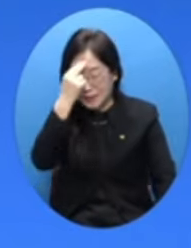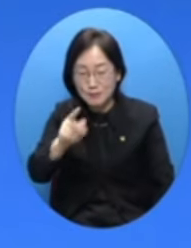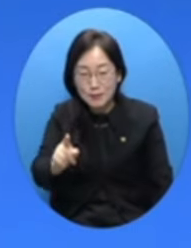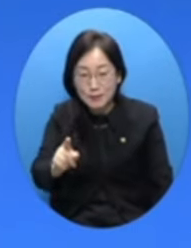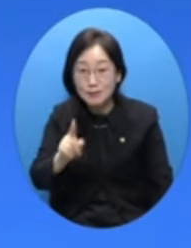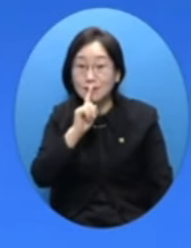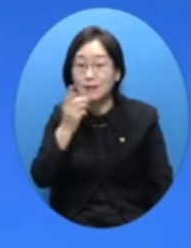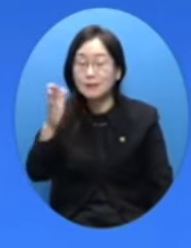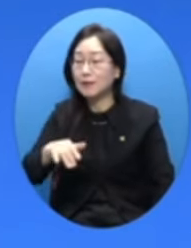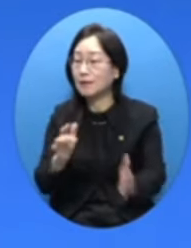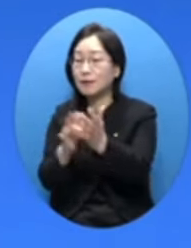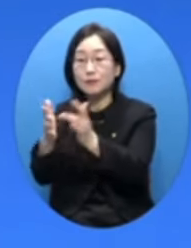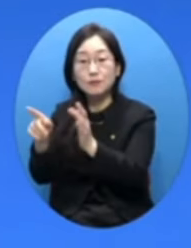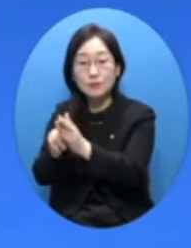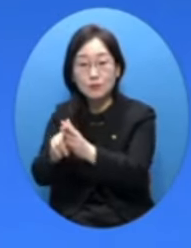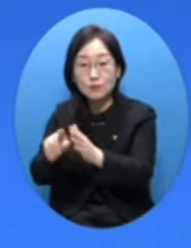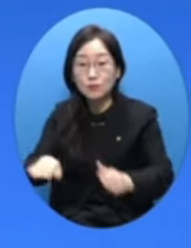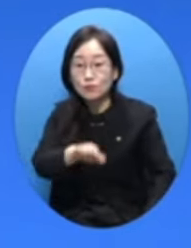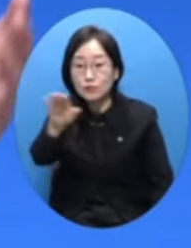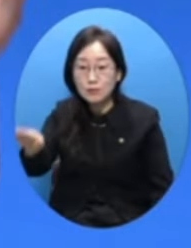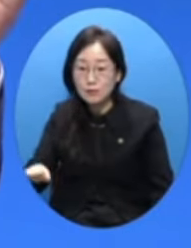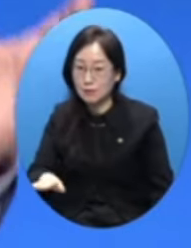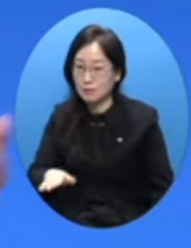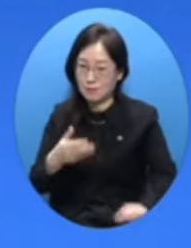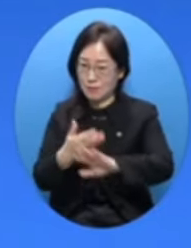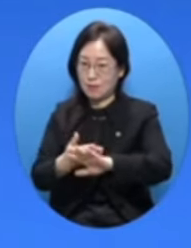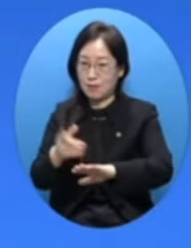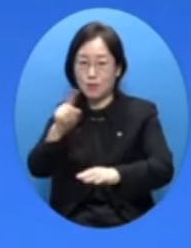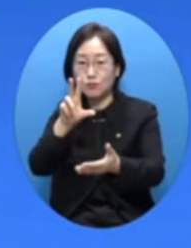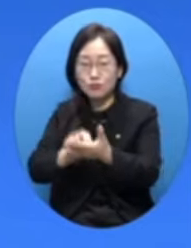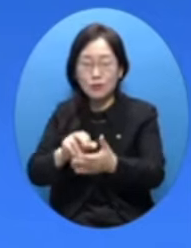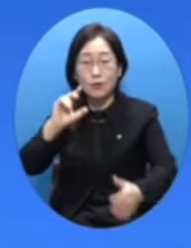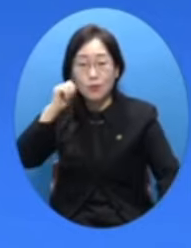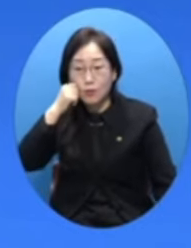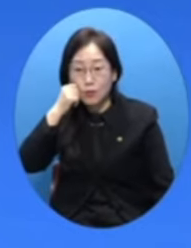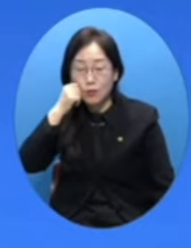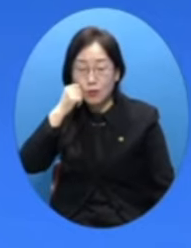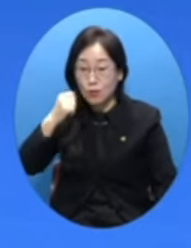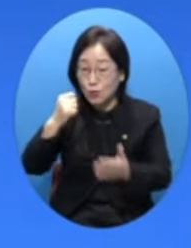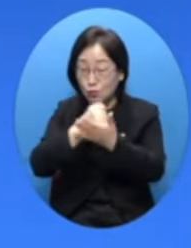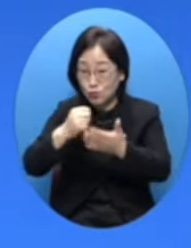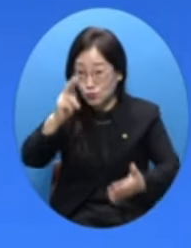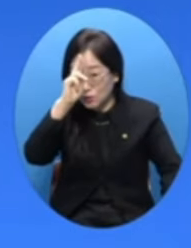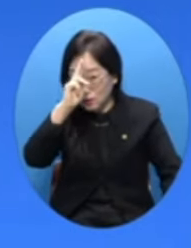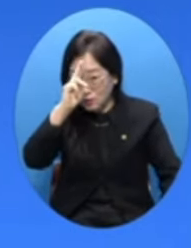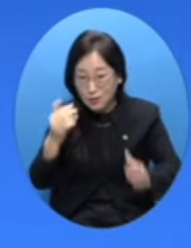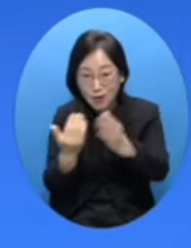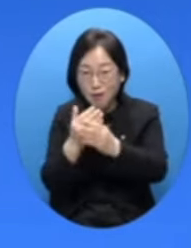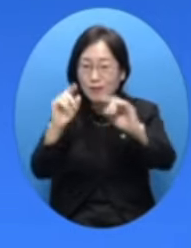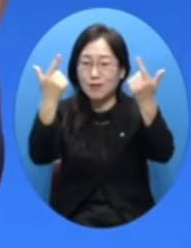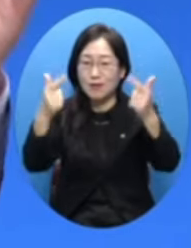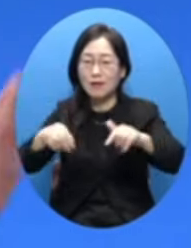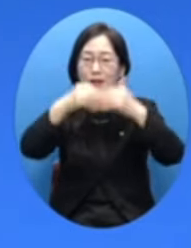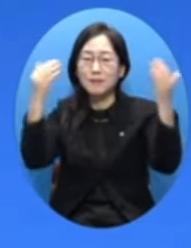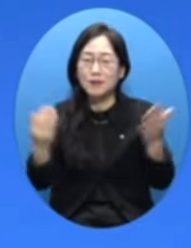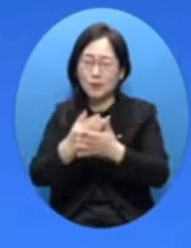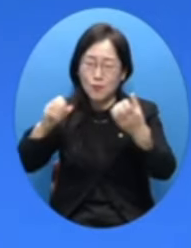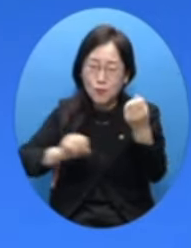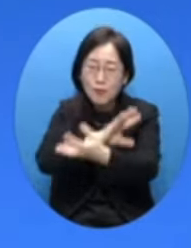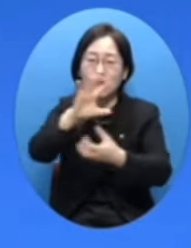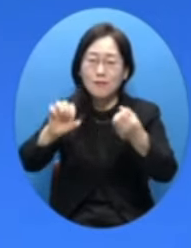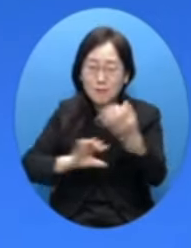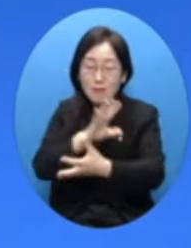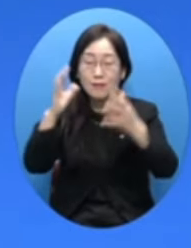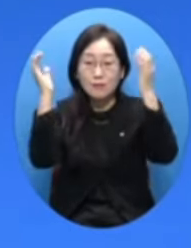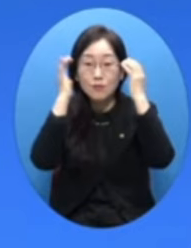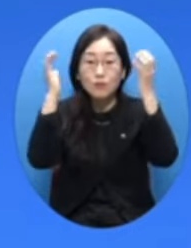그러나 예수 믿는 우리 모두에게는 어떤 문제도 어려움도 우연히 생기는 것이 아닙니다. 모든 환난과